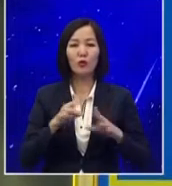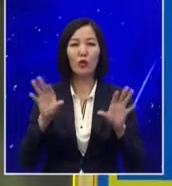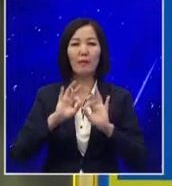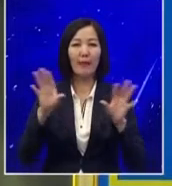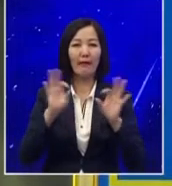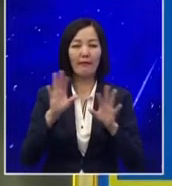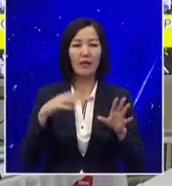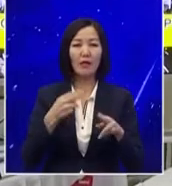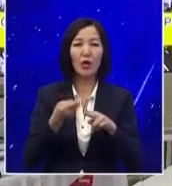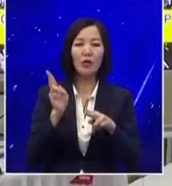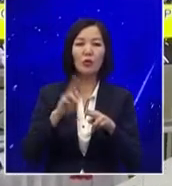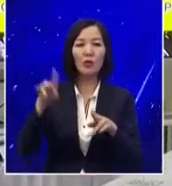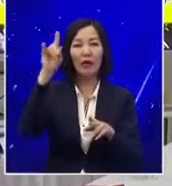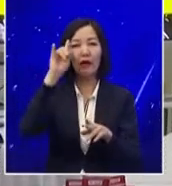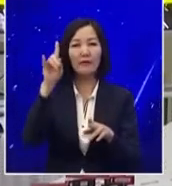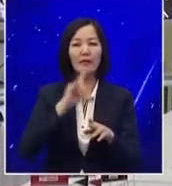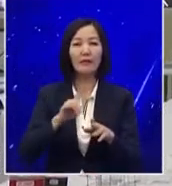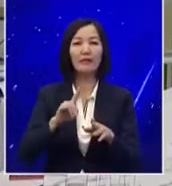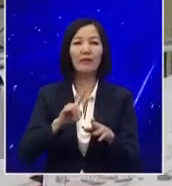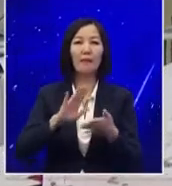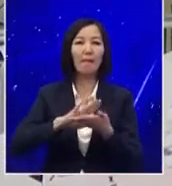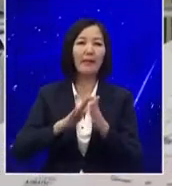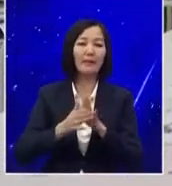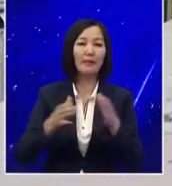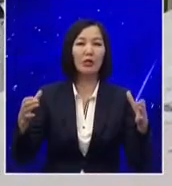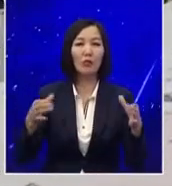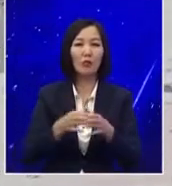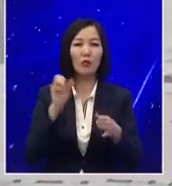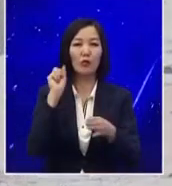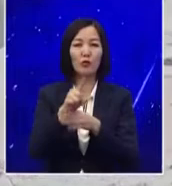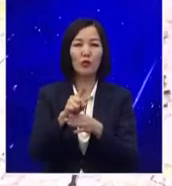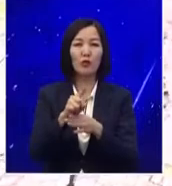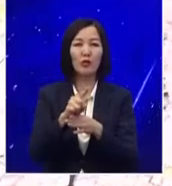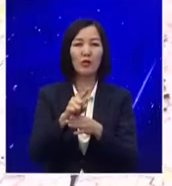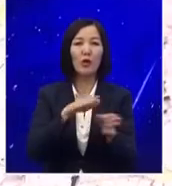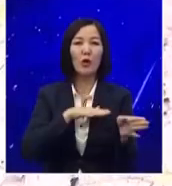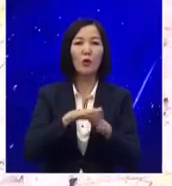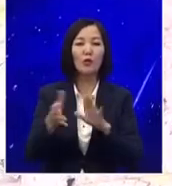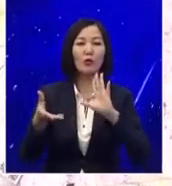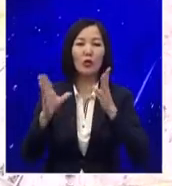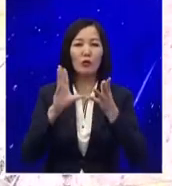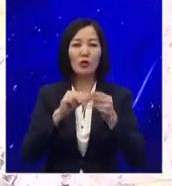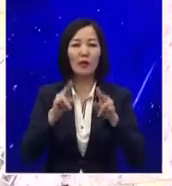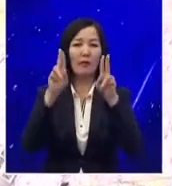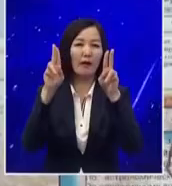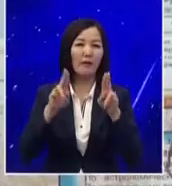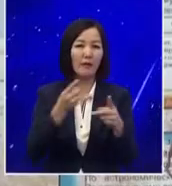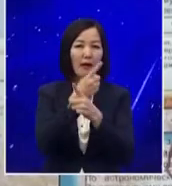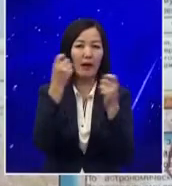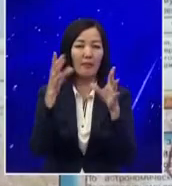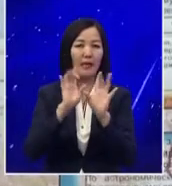жұмысы туралы баяндалды. Сондай ақ Қазақстандық бітімгершілік полкіне жүктелген міндеттерді орындаудың жалпы алгоритмі туралы ақпарат